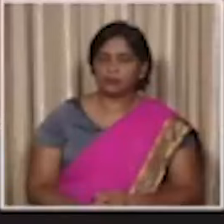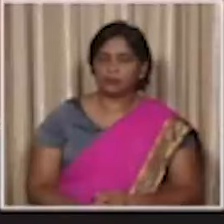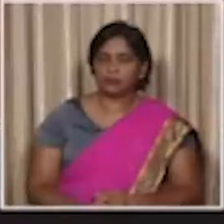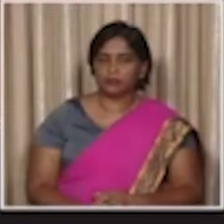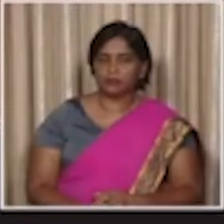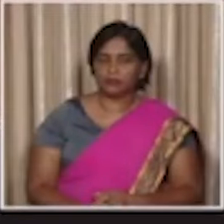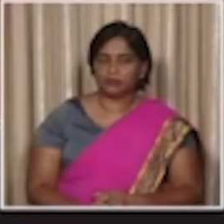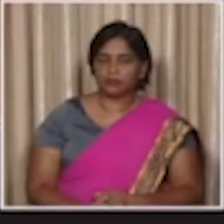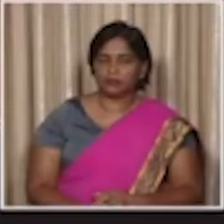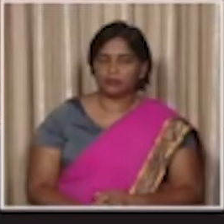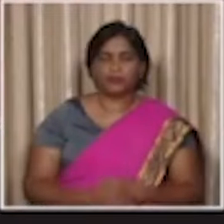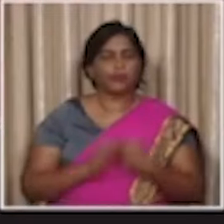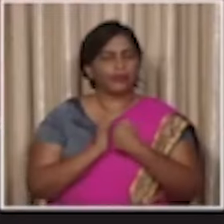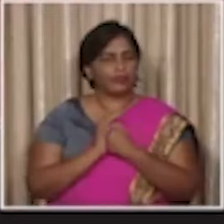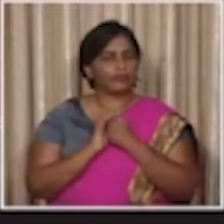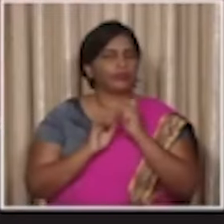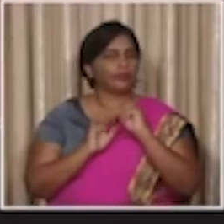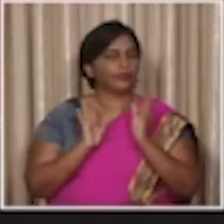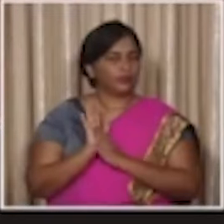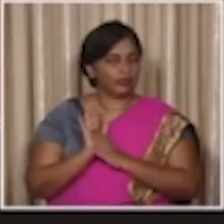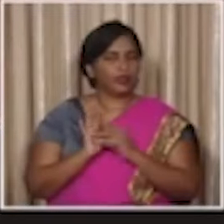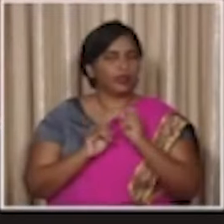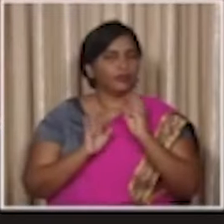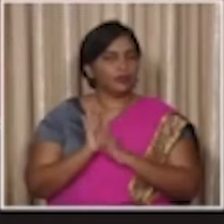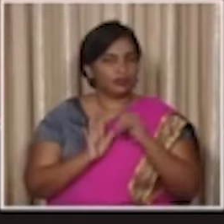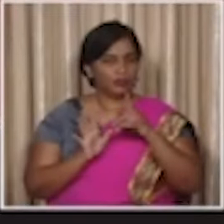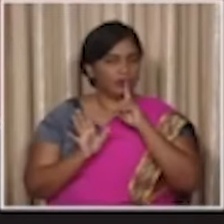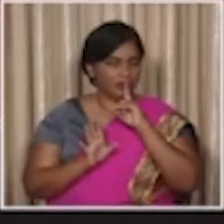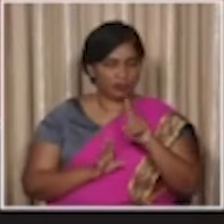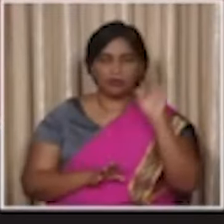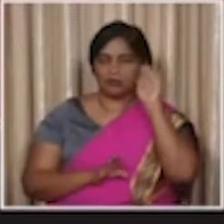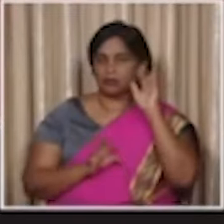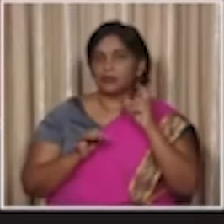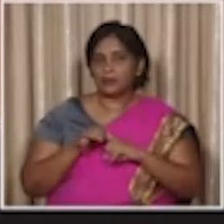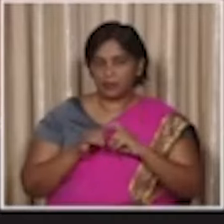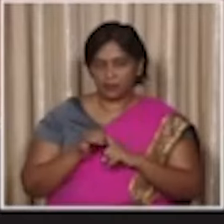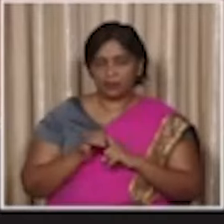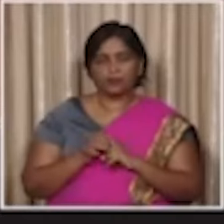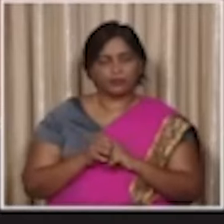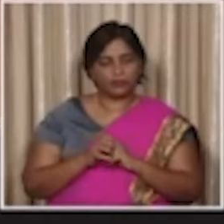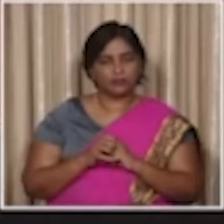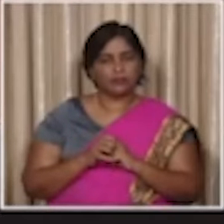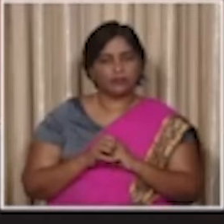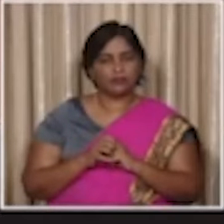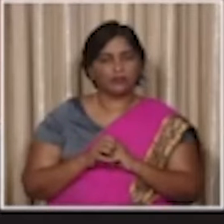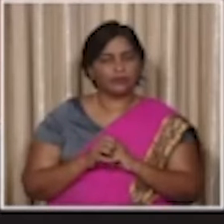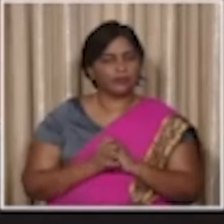ඉක්මනටහන්න ගරු අග්‍රාමාත්‍යමනි අග්‍රාමාත්‍යමගෙන් අසන ලබන ප්‍රශ්නය 2024